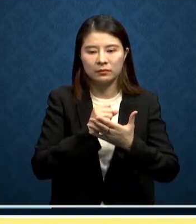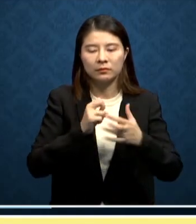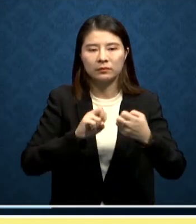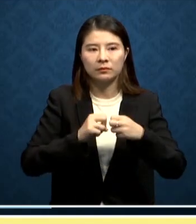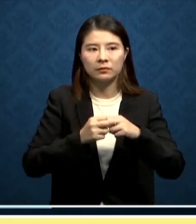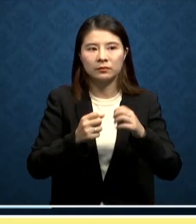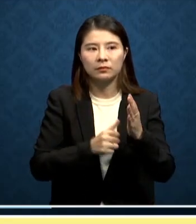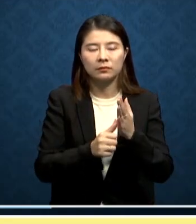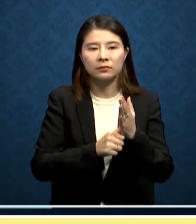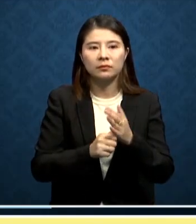ต่อไปนะครับขอบคุณครับ